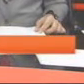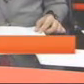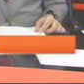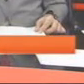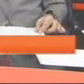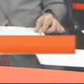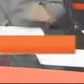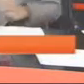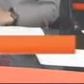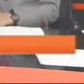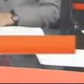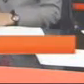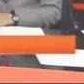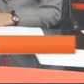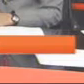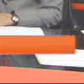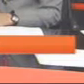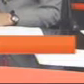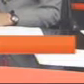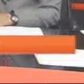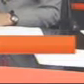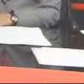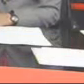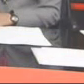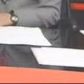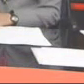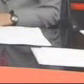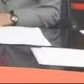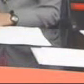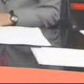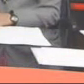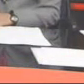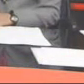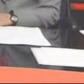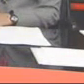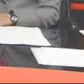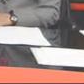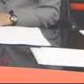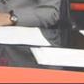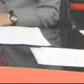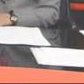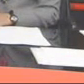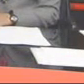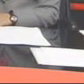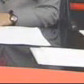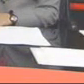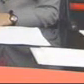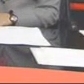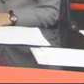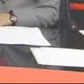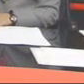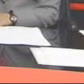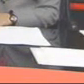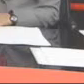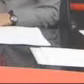มาทรงกลิ่นค่ะ และดิฉันพรวดีราธนาดีค่ะเนื่องในโอกาสวันขึ้นปีใหม่พุทธศักราช2555นะคะสิ่งแร